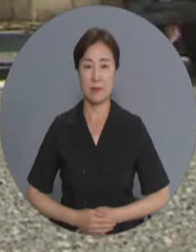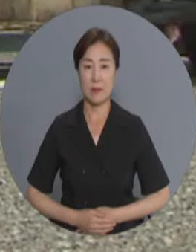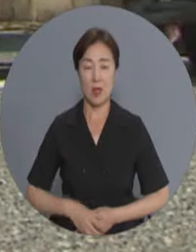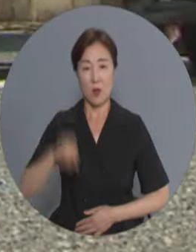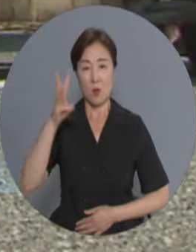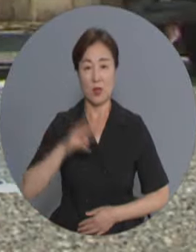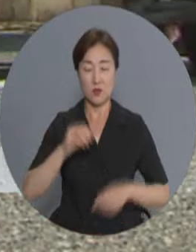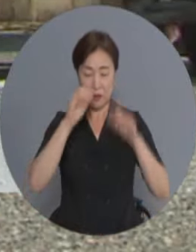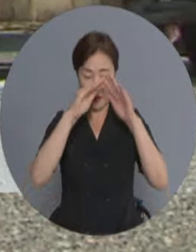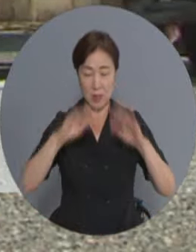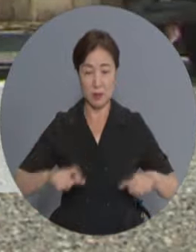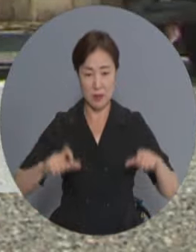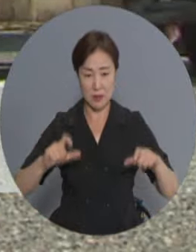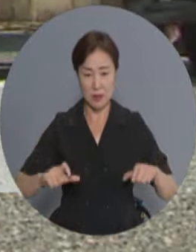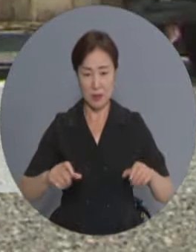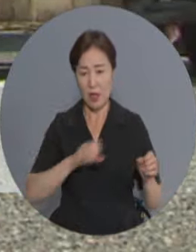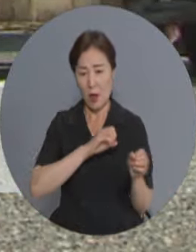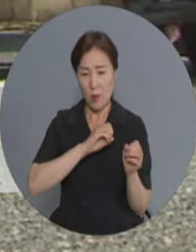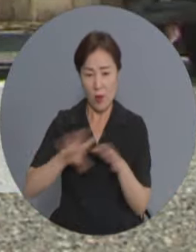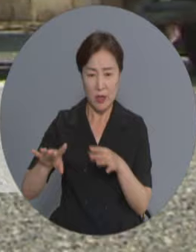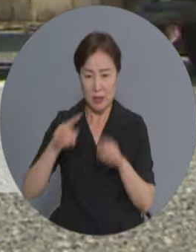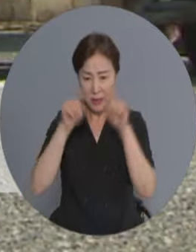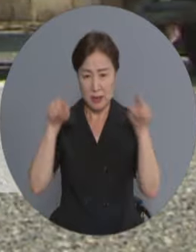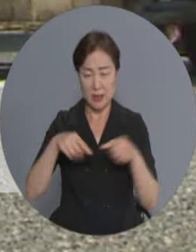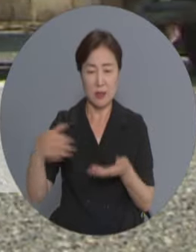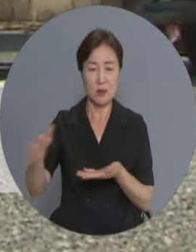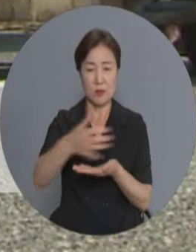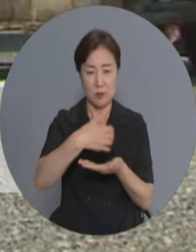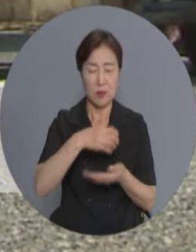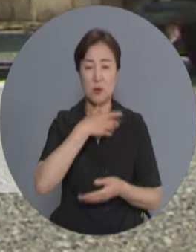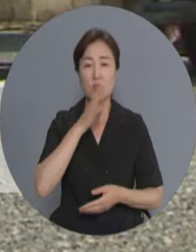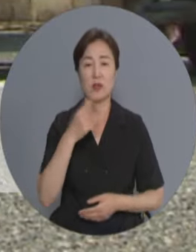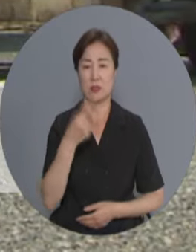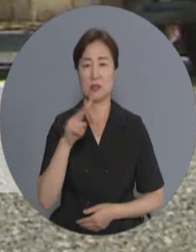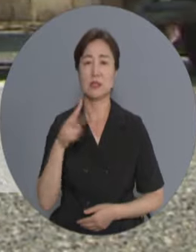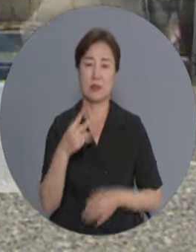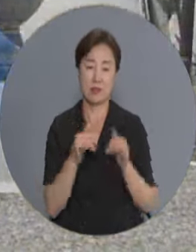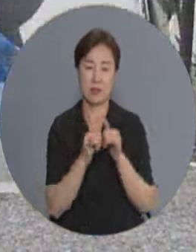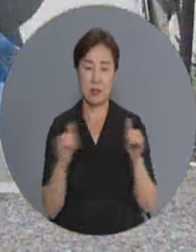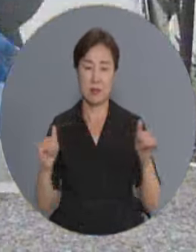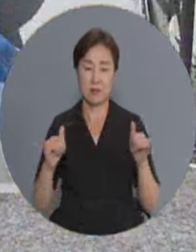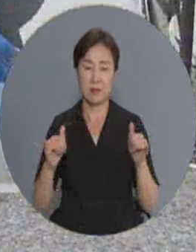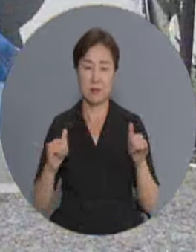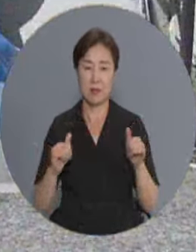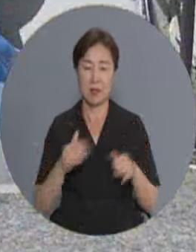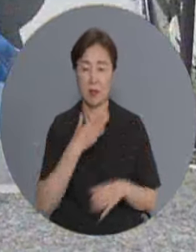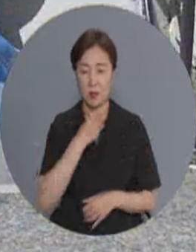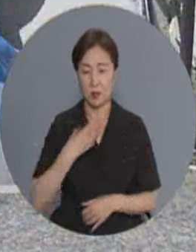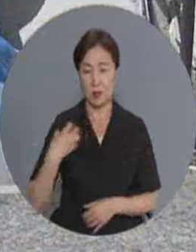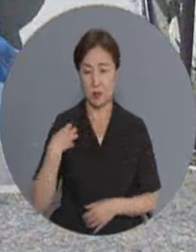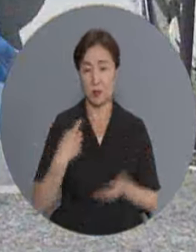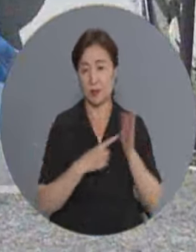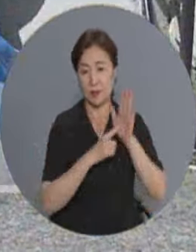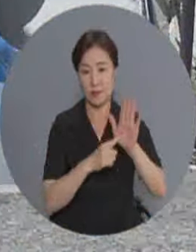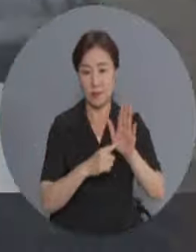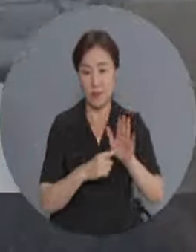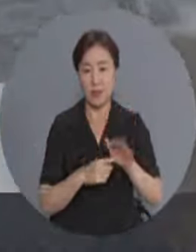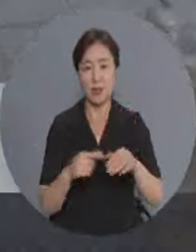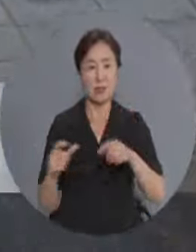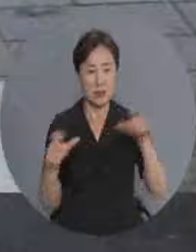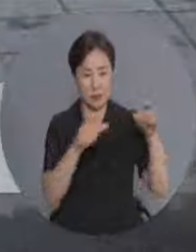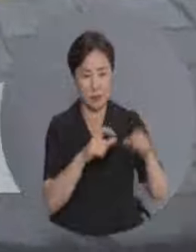광주 전남에서 폐지를 수집하는 노인이 1,200여 명으로 집계됐습니다. 보건복지부가 전국의 지자체를